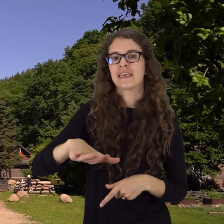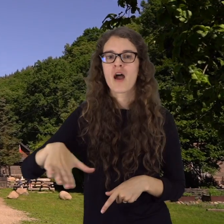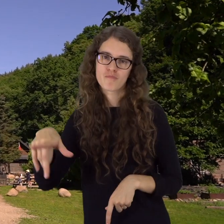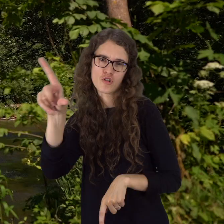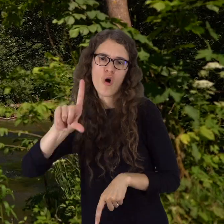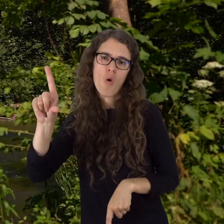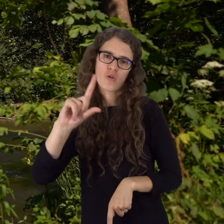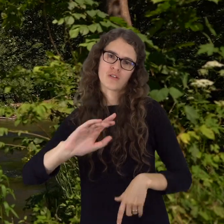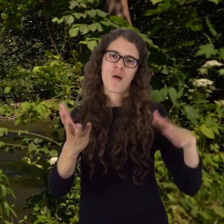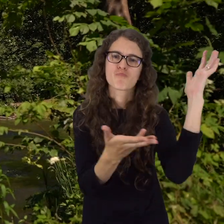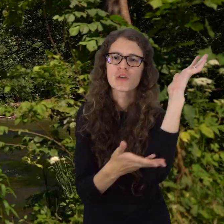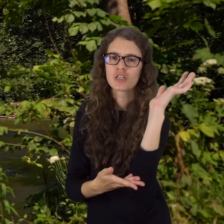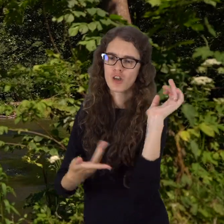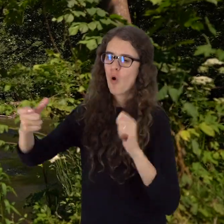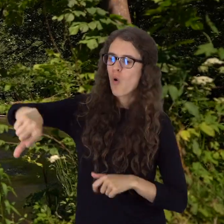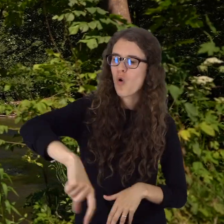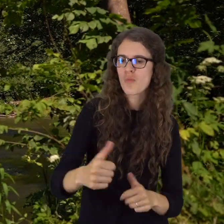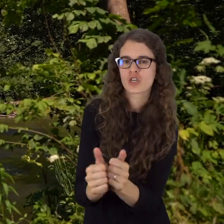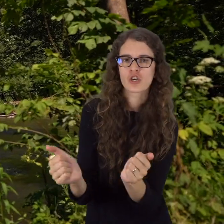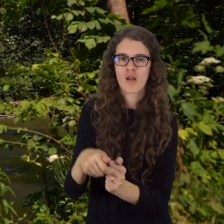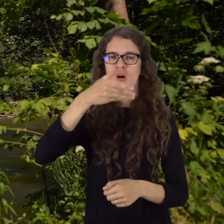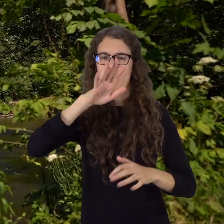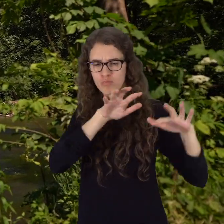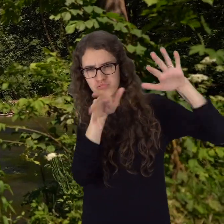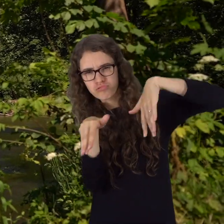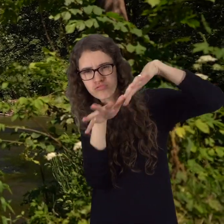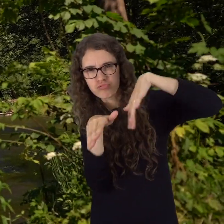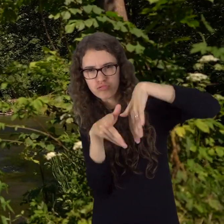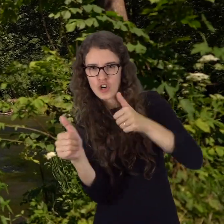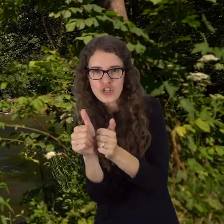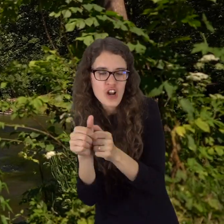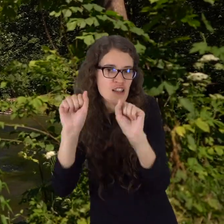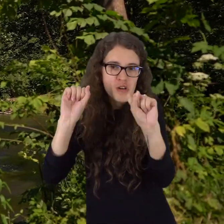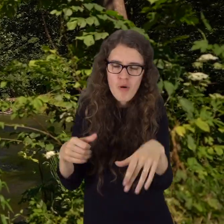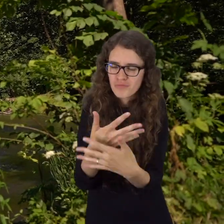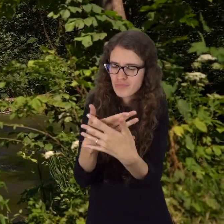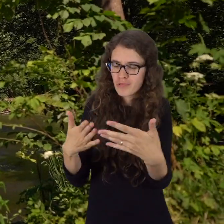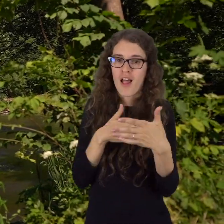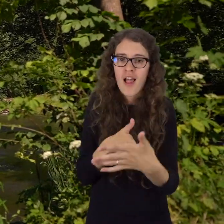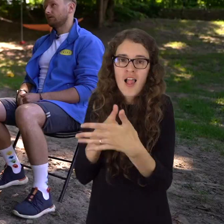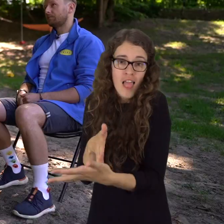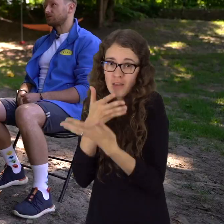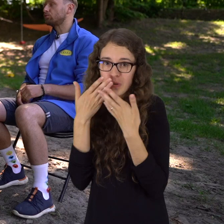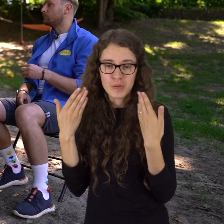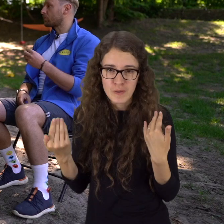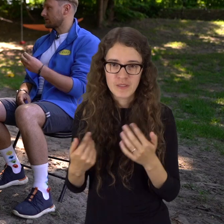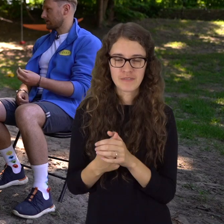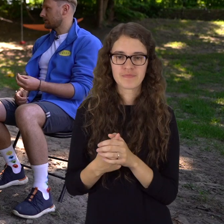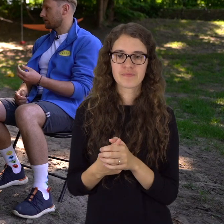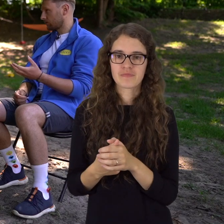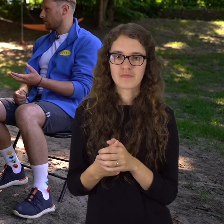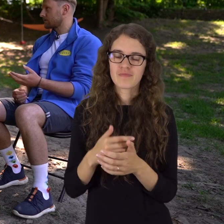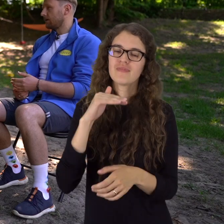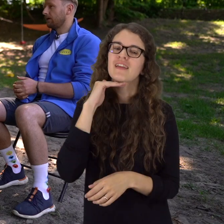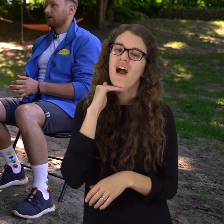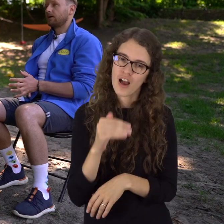prie upės, ir prie krioklio Belmonto. Na, nėra tokių vat ribų. Pats ugdymo procesas